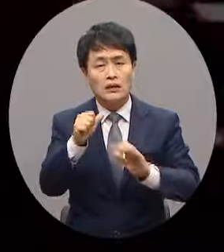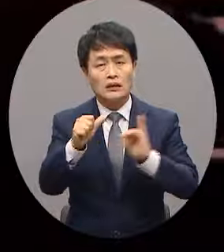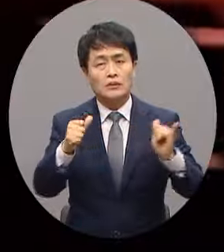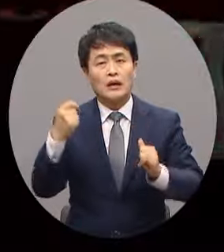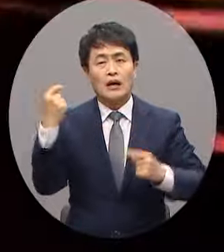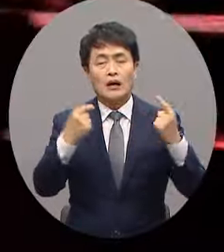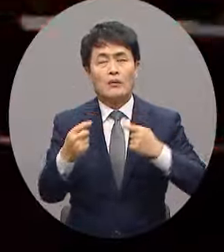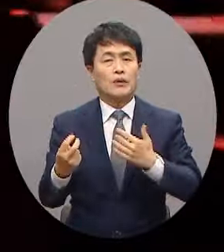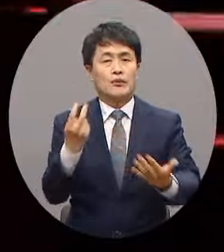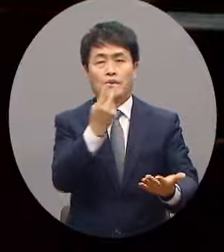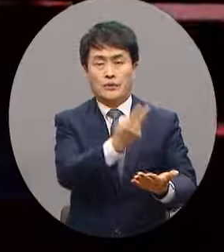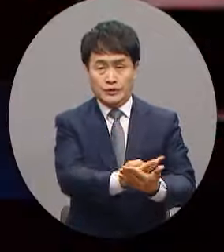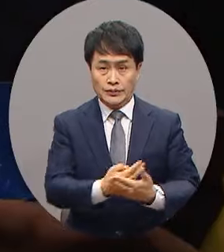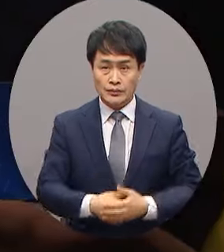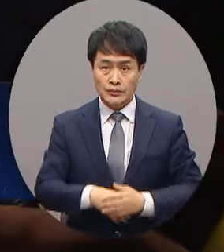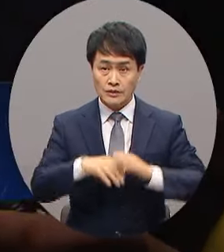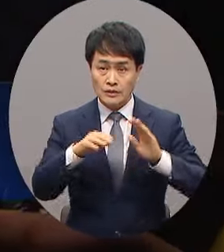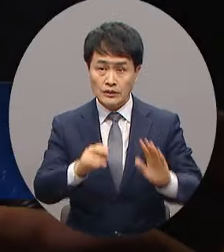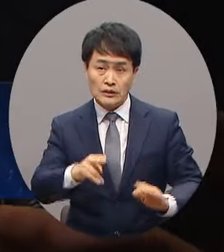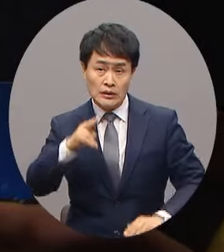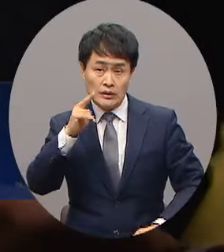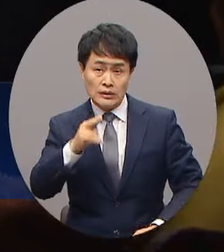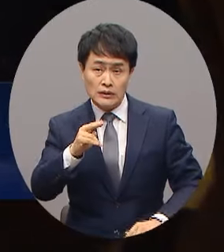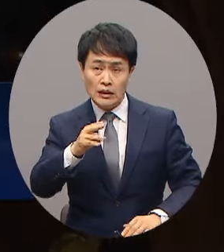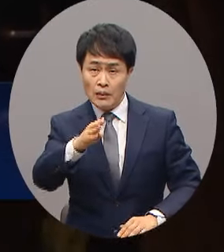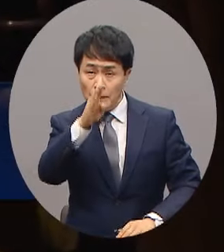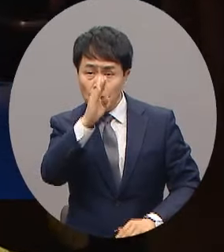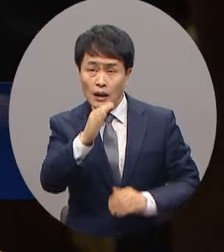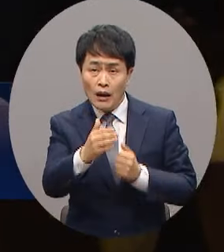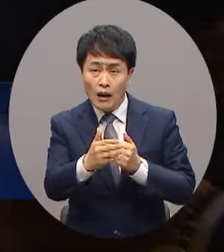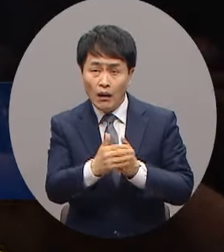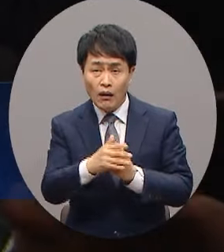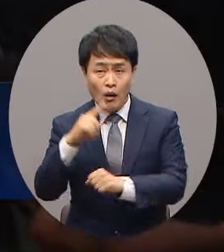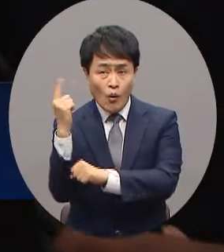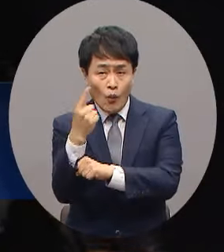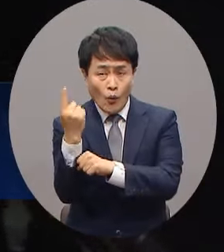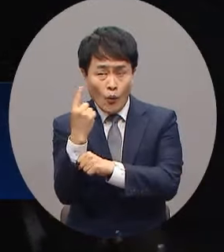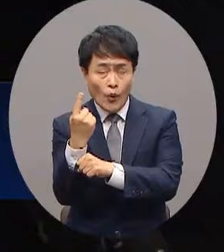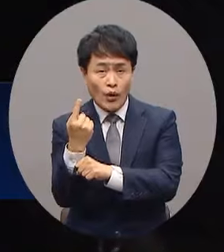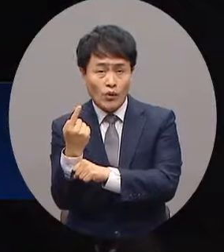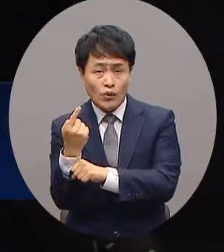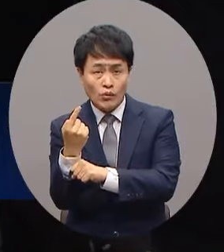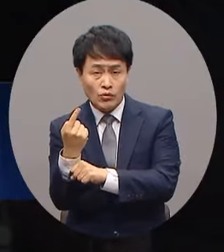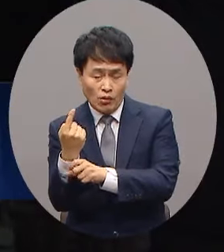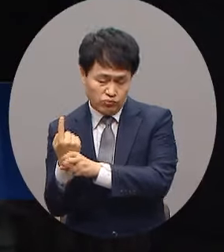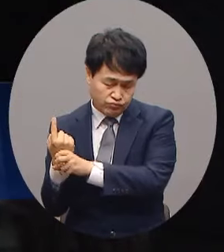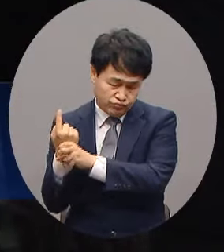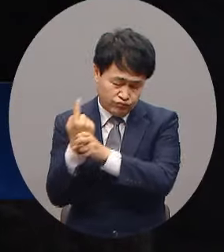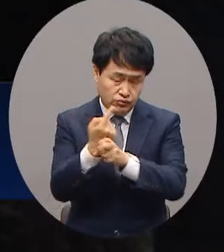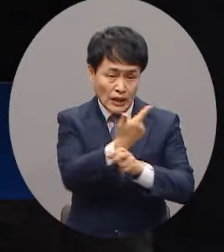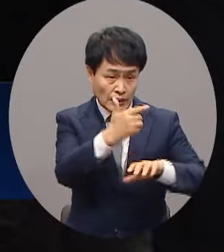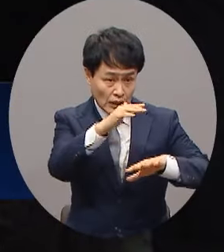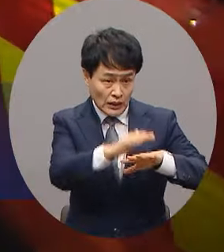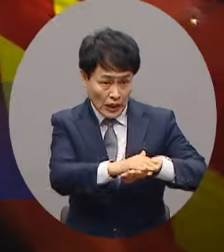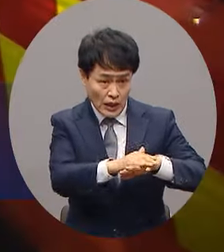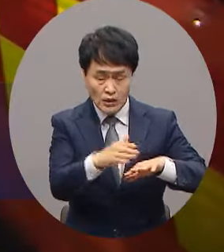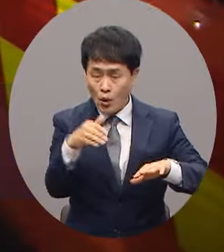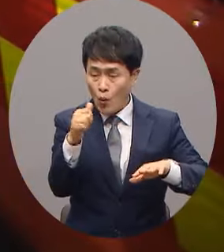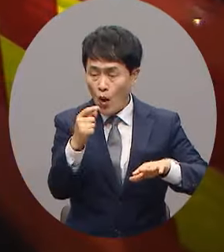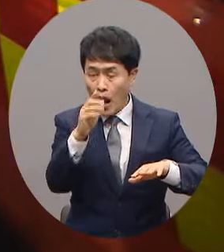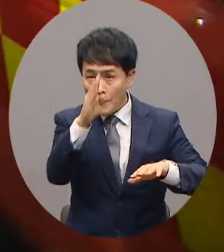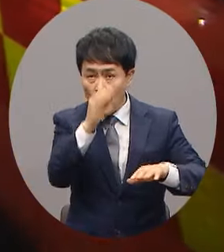옮겨졌습니다. 중증이라 바로 그 헬기로 대전으로 가십니다. 대전 화병원으로 이송한다고 소방에서